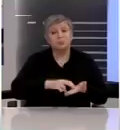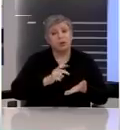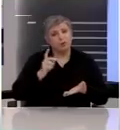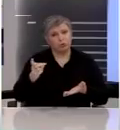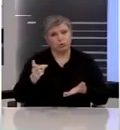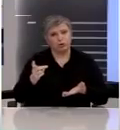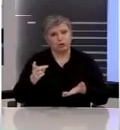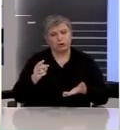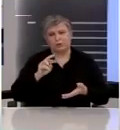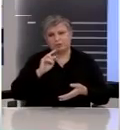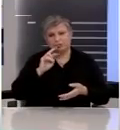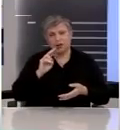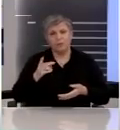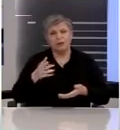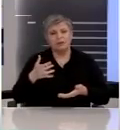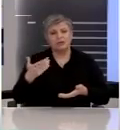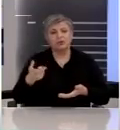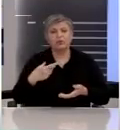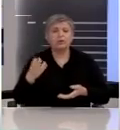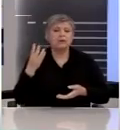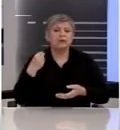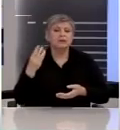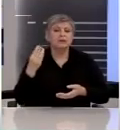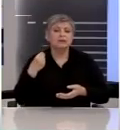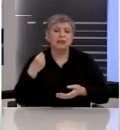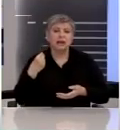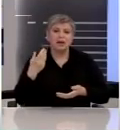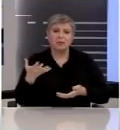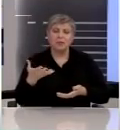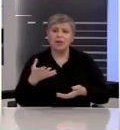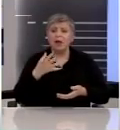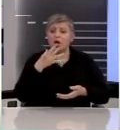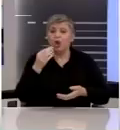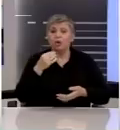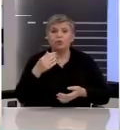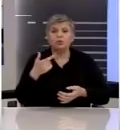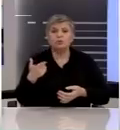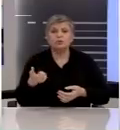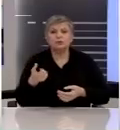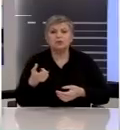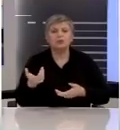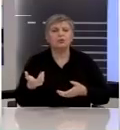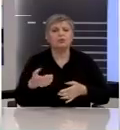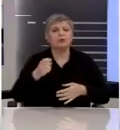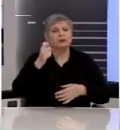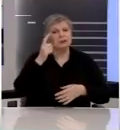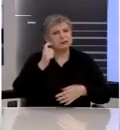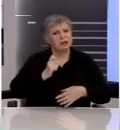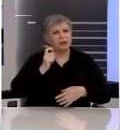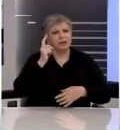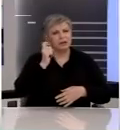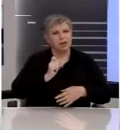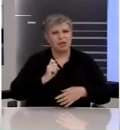Εξωτερικών, ότι τα έχω μάθει διότι αυτή η πηγή βρίσκεται πολύ κοντά. Πολύ κοντά εκεί όπου παίρνουν